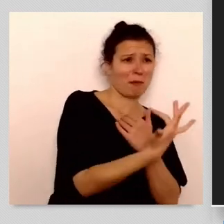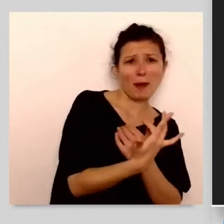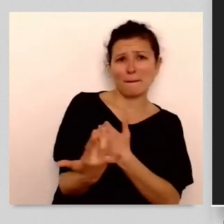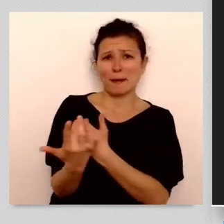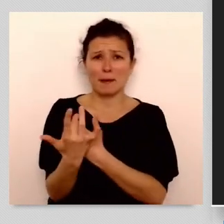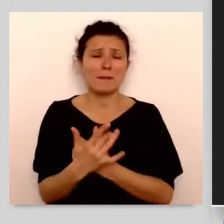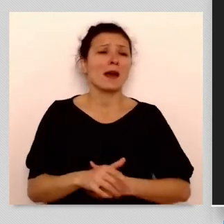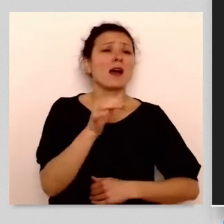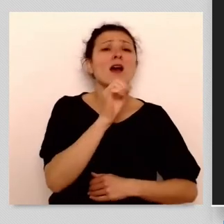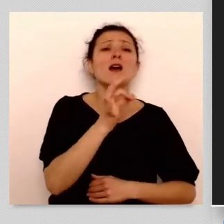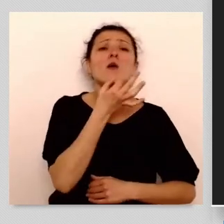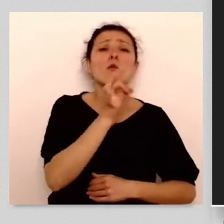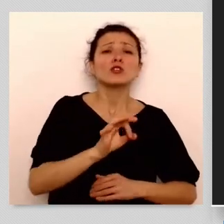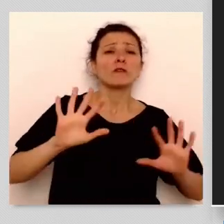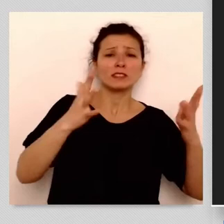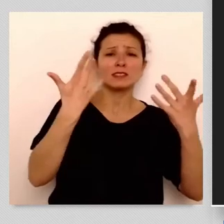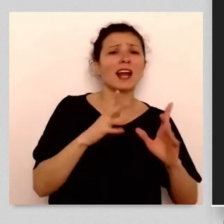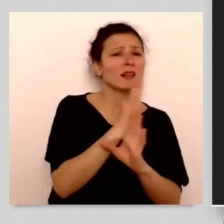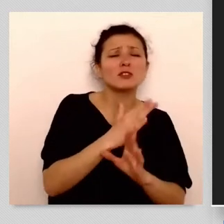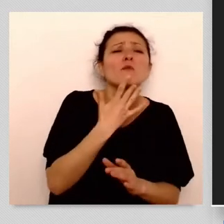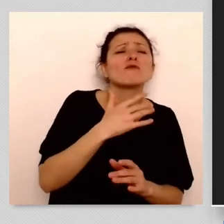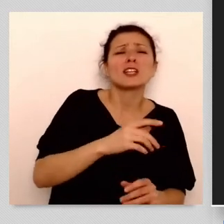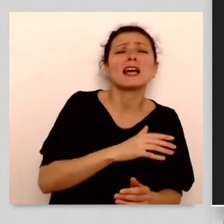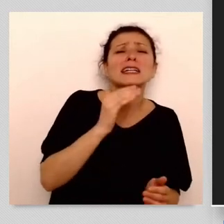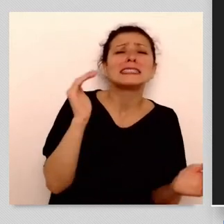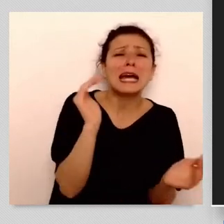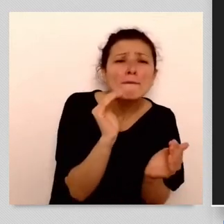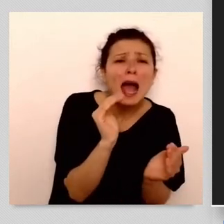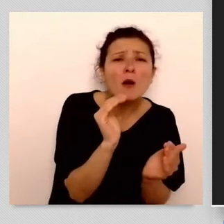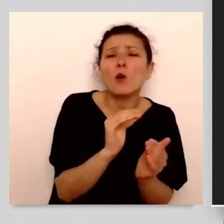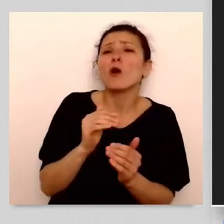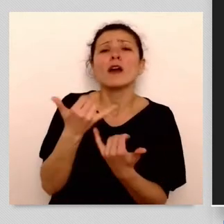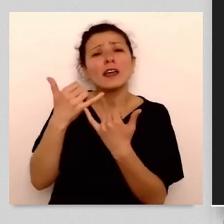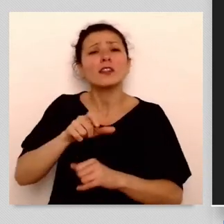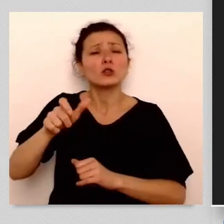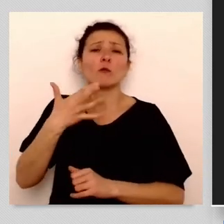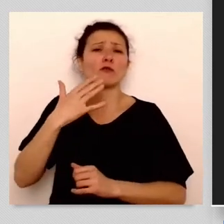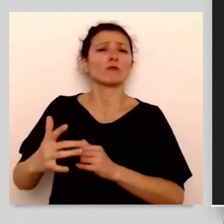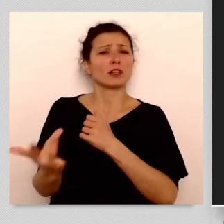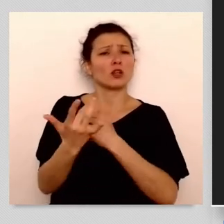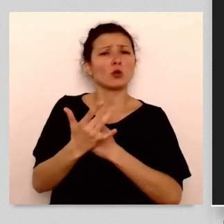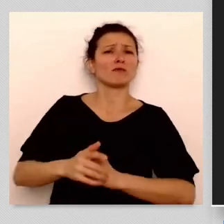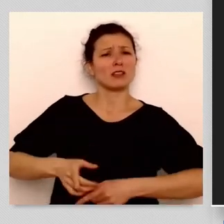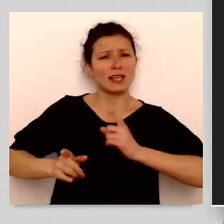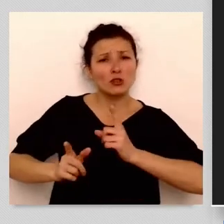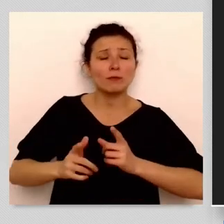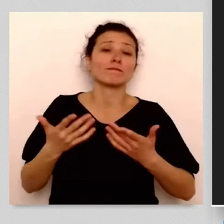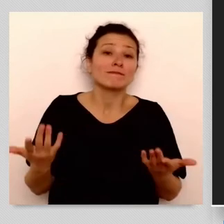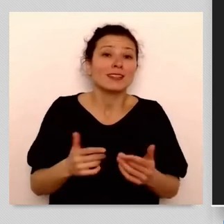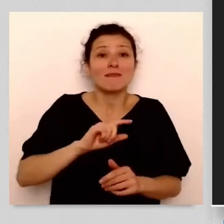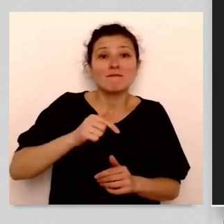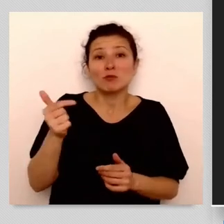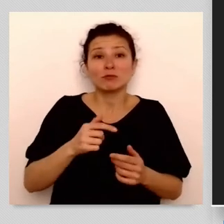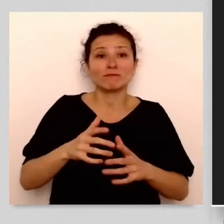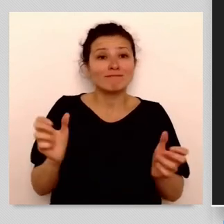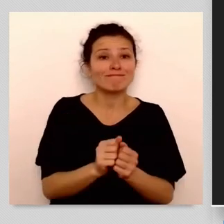młodzieżowy strajk klimatyczny mówi, że za mało, inni mówią, że za szybko, ale coś położyliśmy na stół i tutaj jakby wokół tego